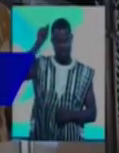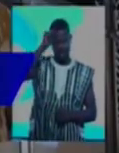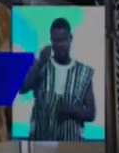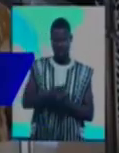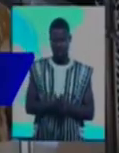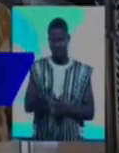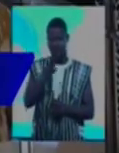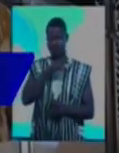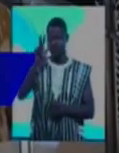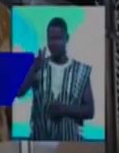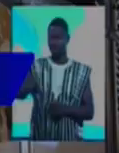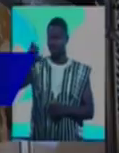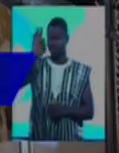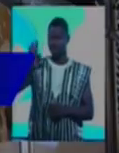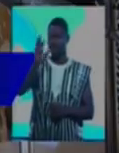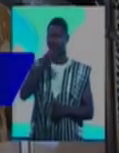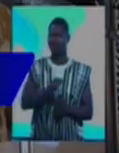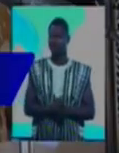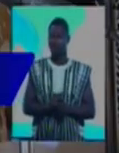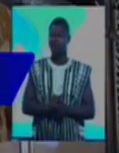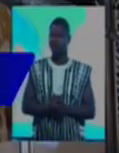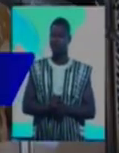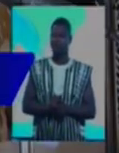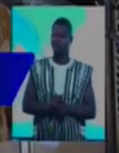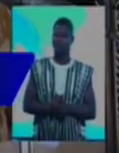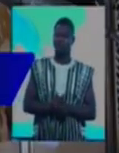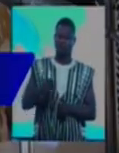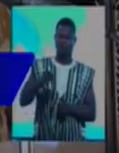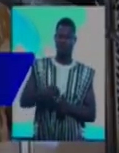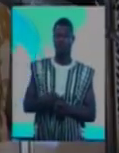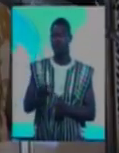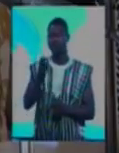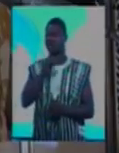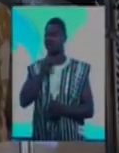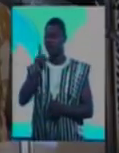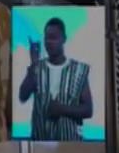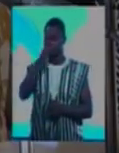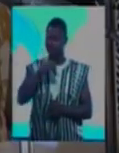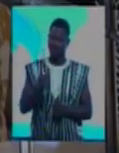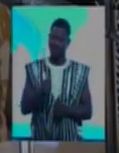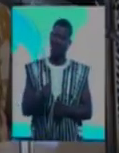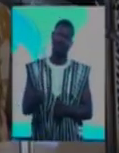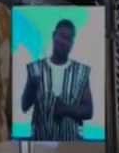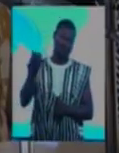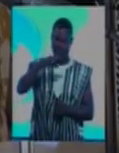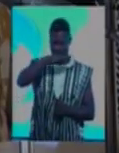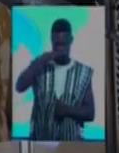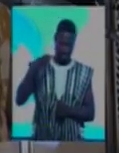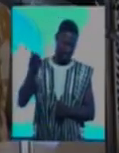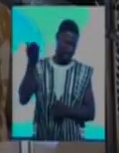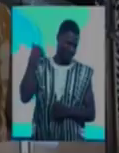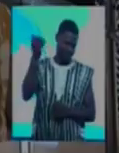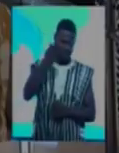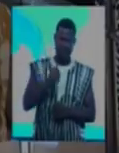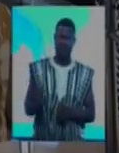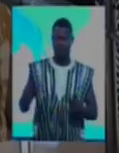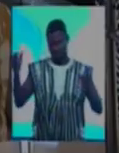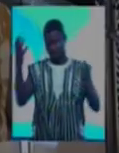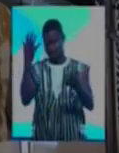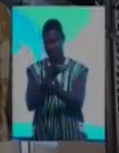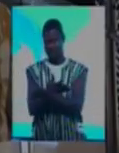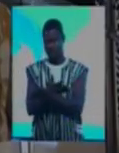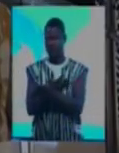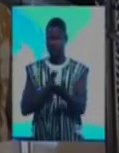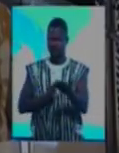Marabout domicilé à 5 ans, est un récidiviste. Il a déjà été interpellé et déféré au parquet par